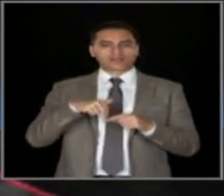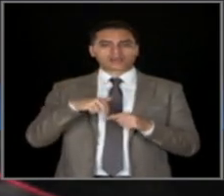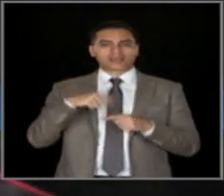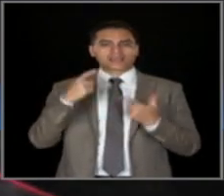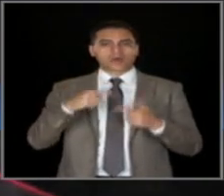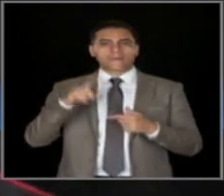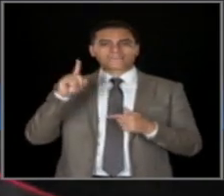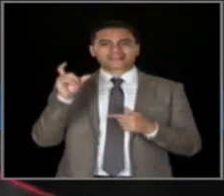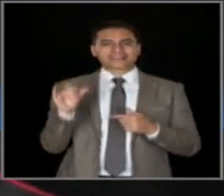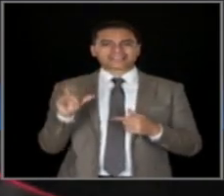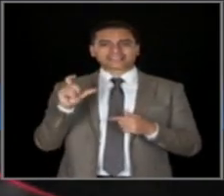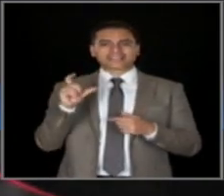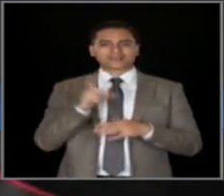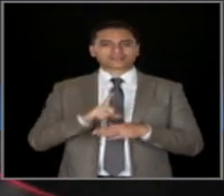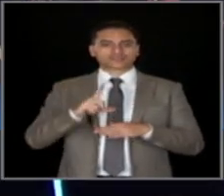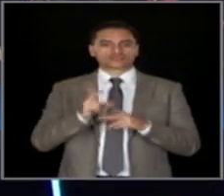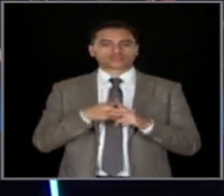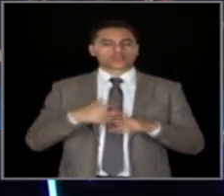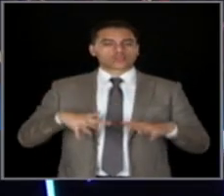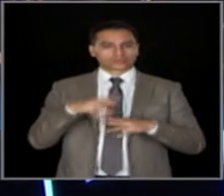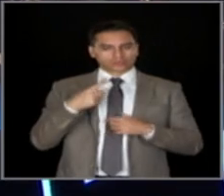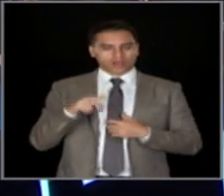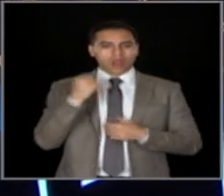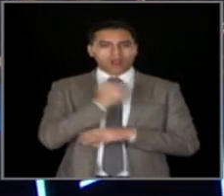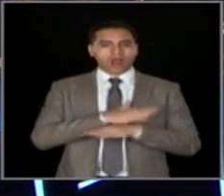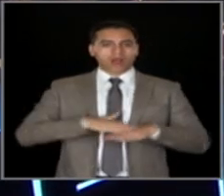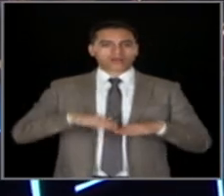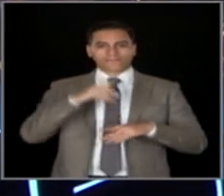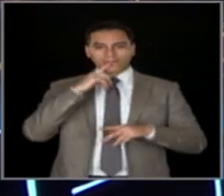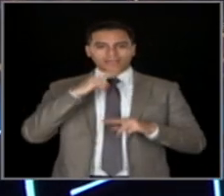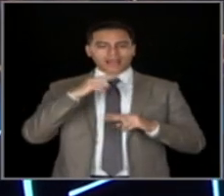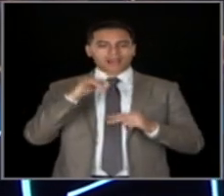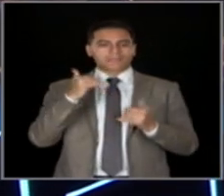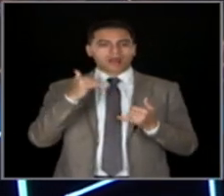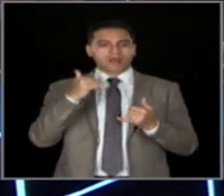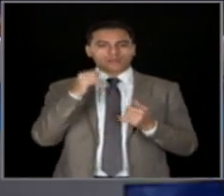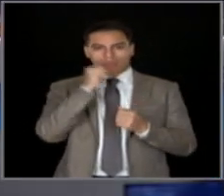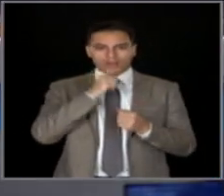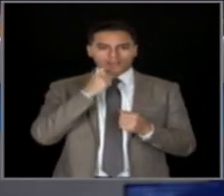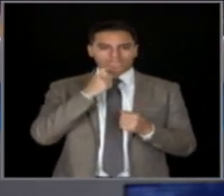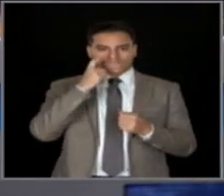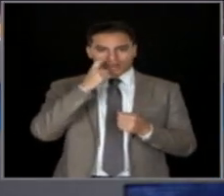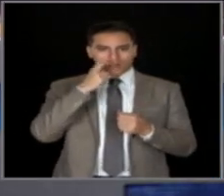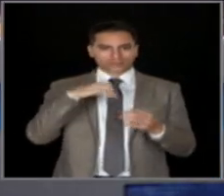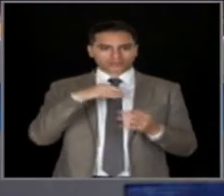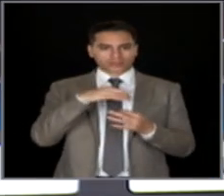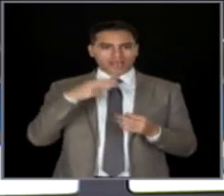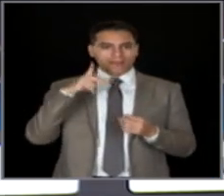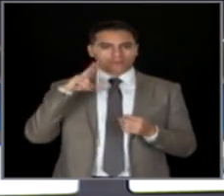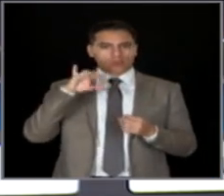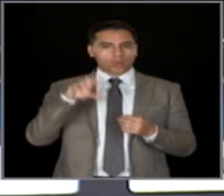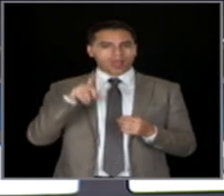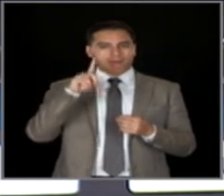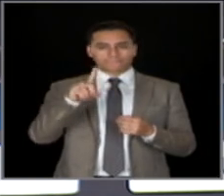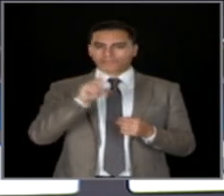دولة بنين؟ جمهوري. صح. الأرض بتتكلم عربي، أغنية الفنان وموسيقار راحل، فمن هو؟ عبد الوهاب. غلط.